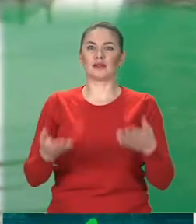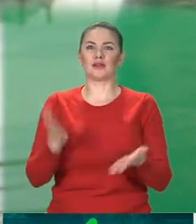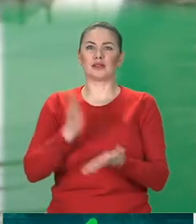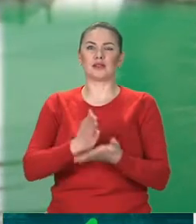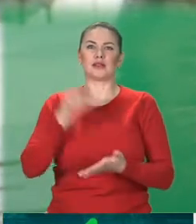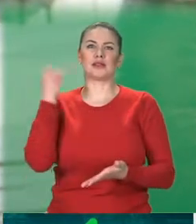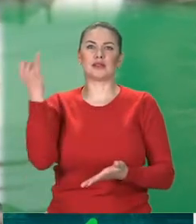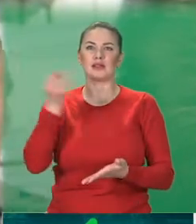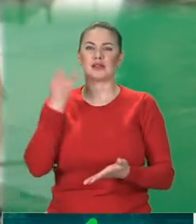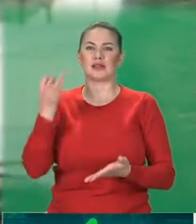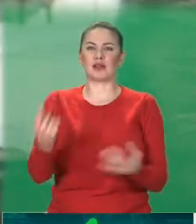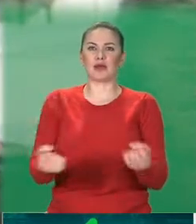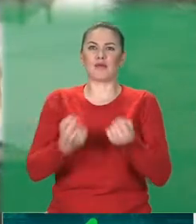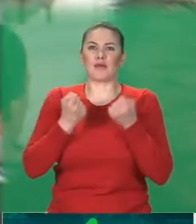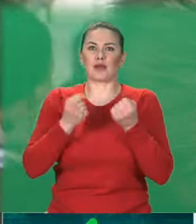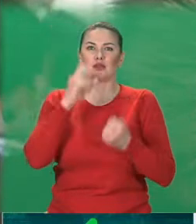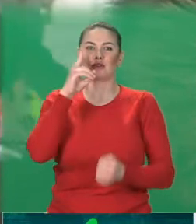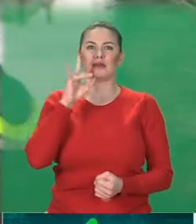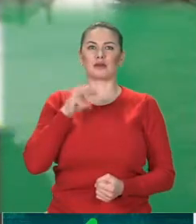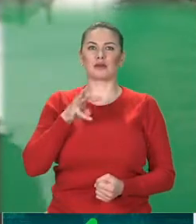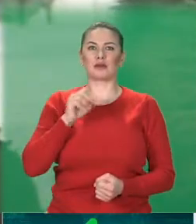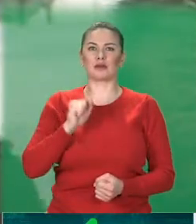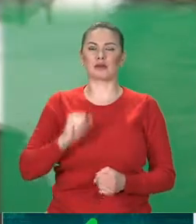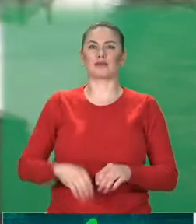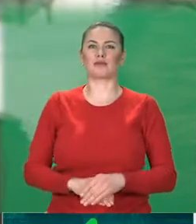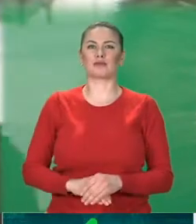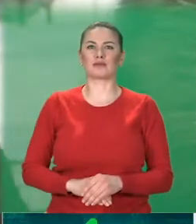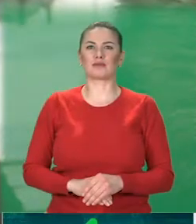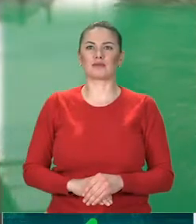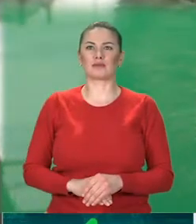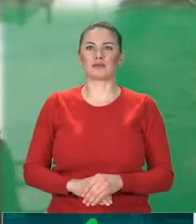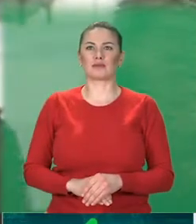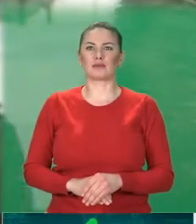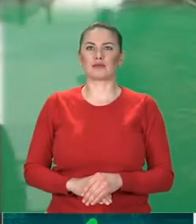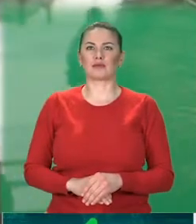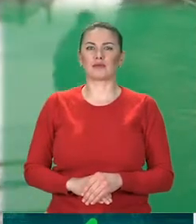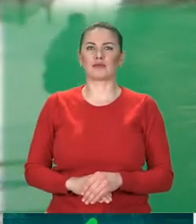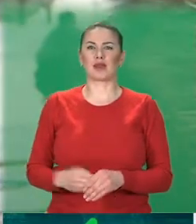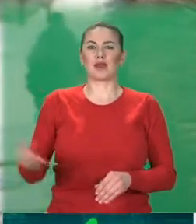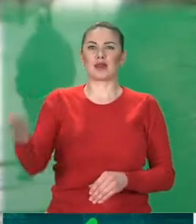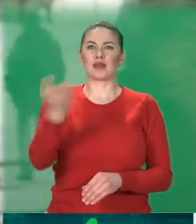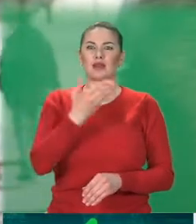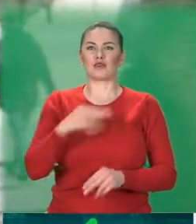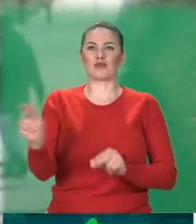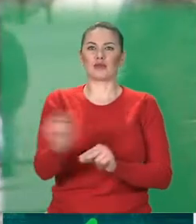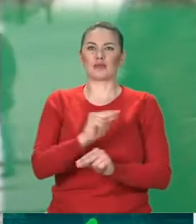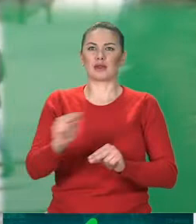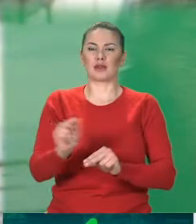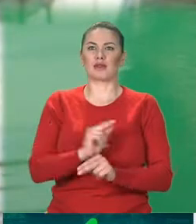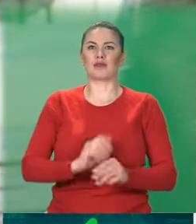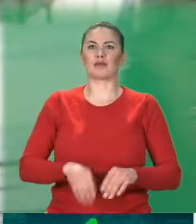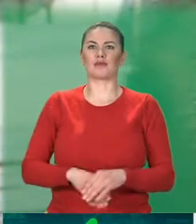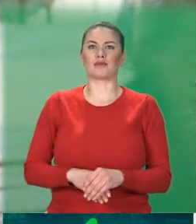можно сказать, патриотическое такое воспитание, которое, можно сказать, не выражается в песнях,